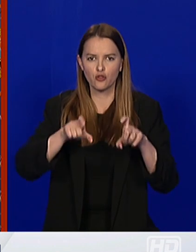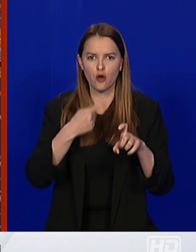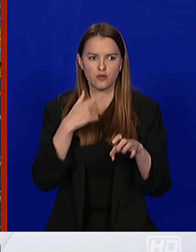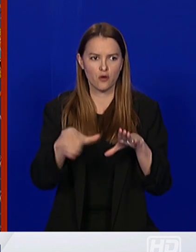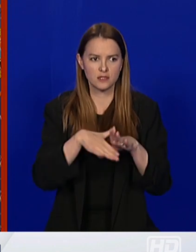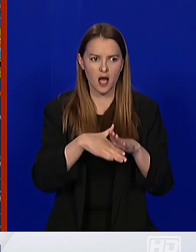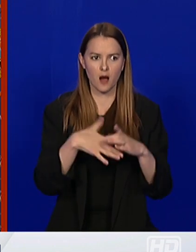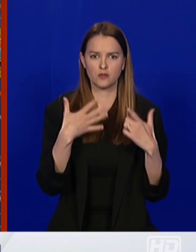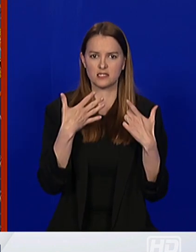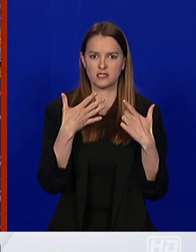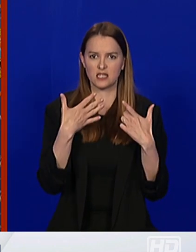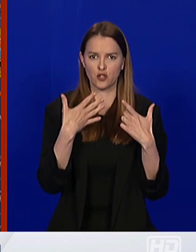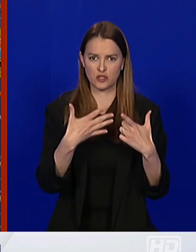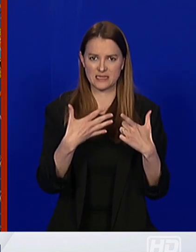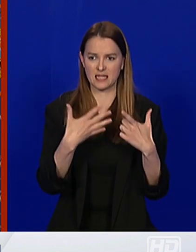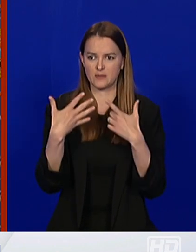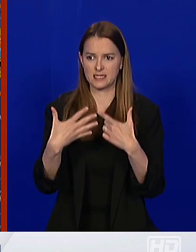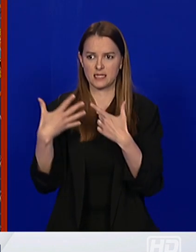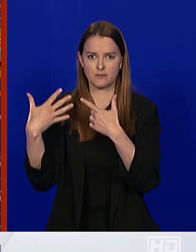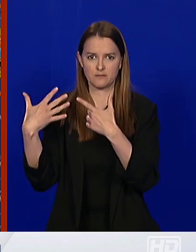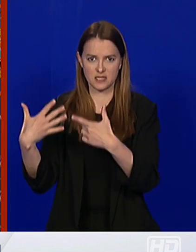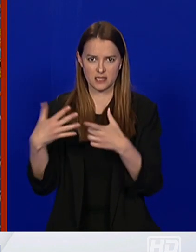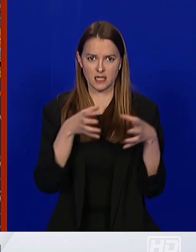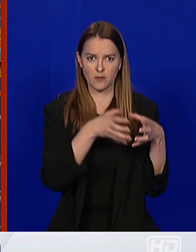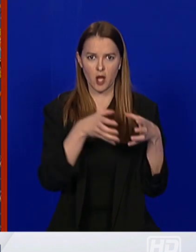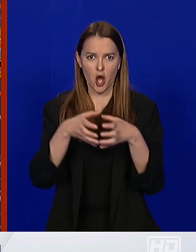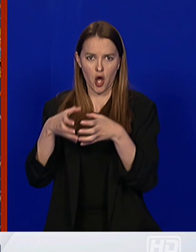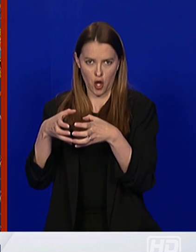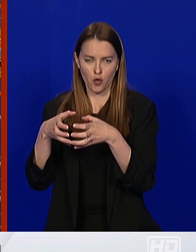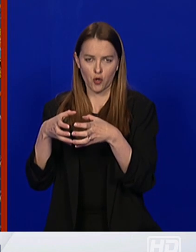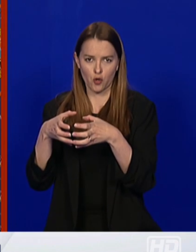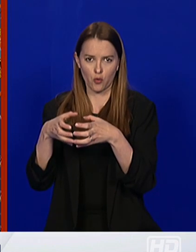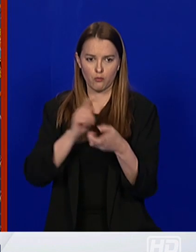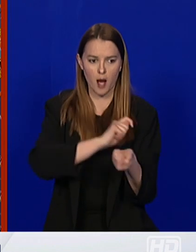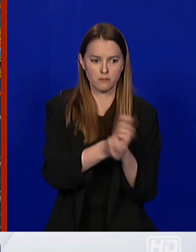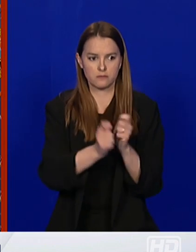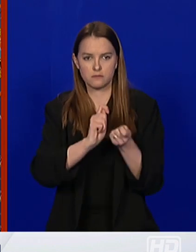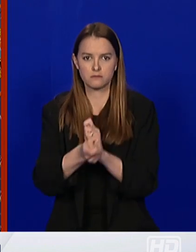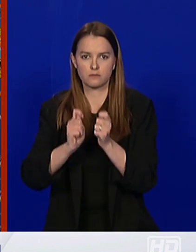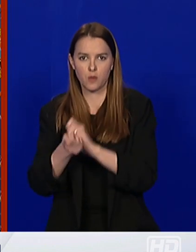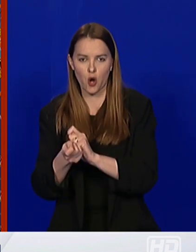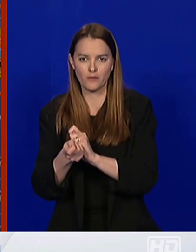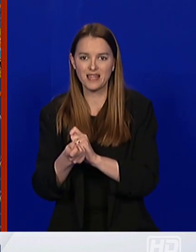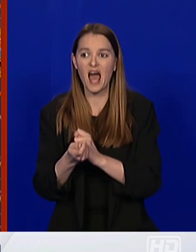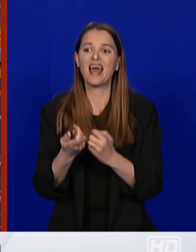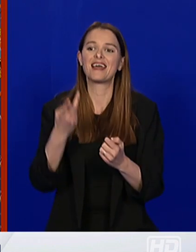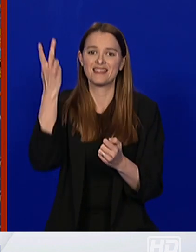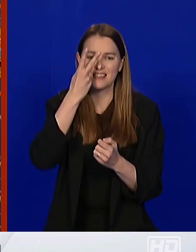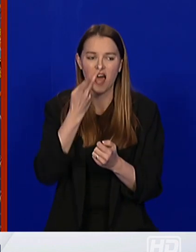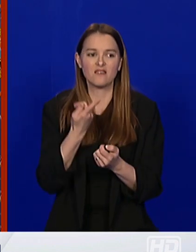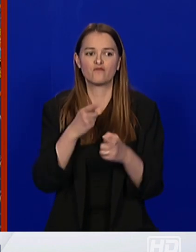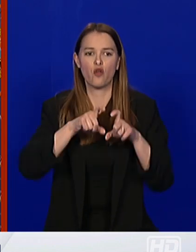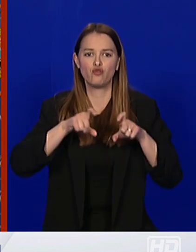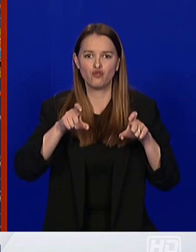drugih tehničkih poteškoća neće moći na taj način to organizirati, pa ćemo u tom smislu malo modificirati te mjere